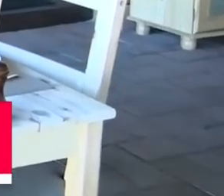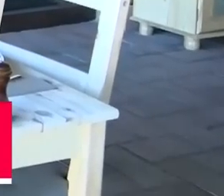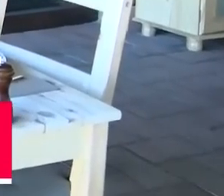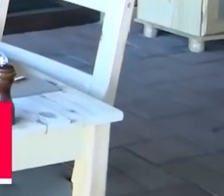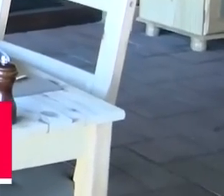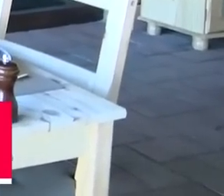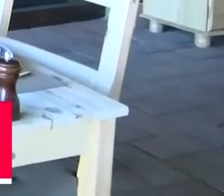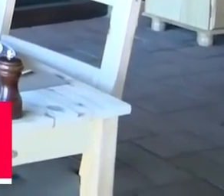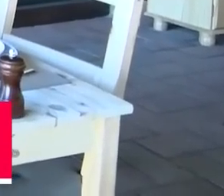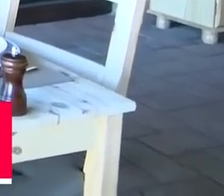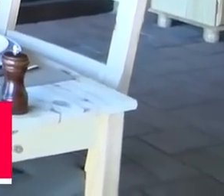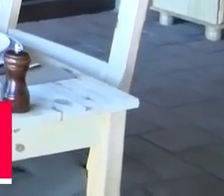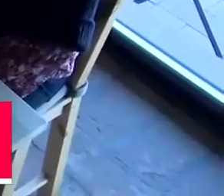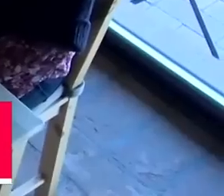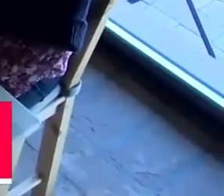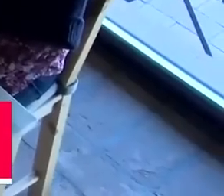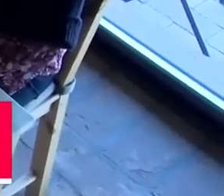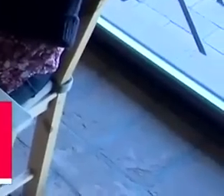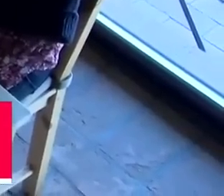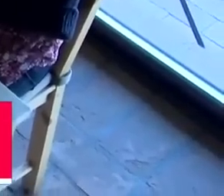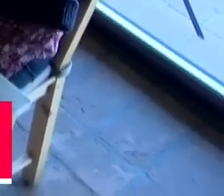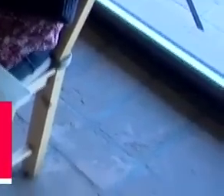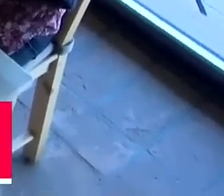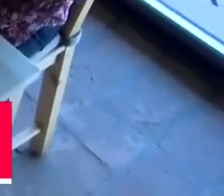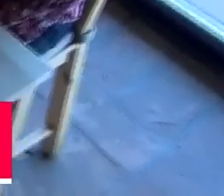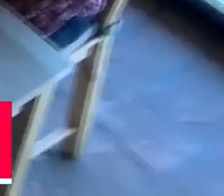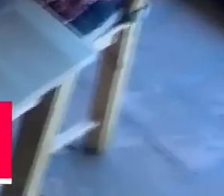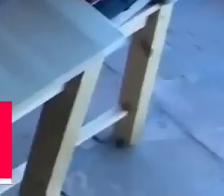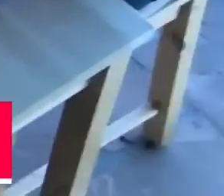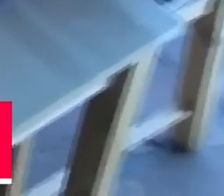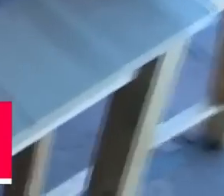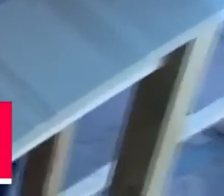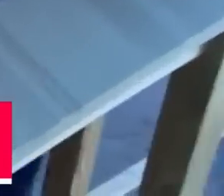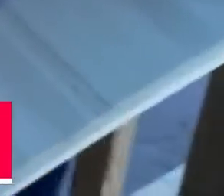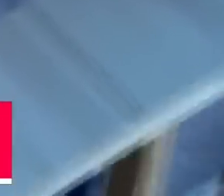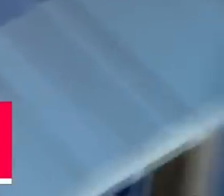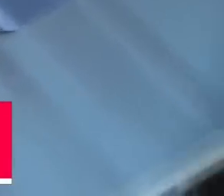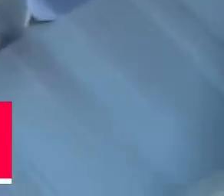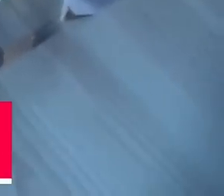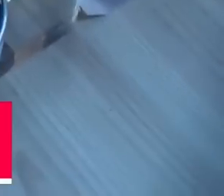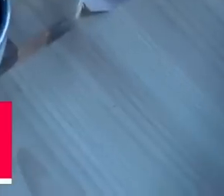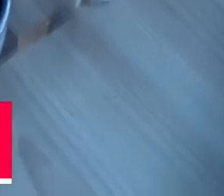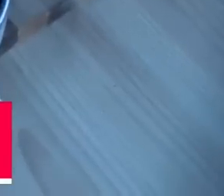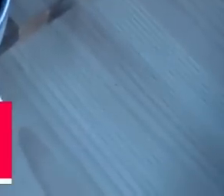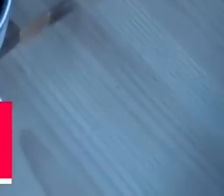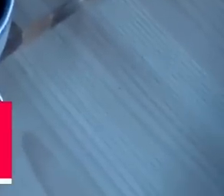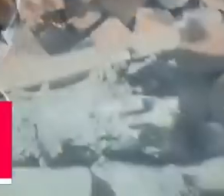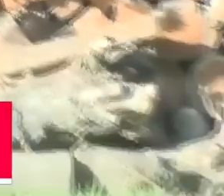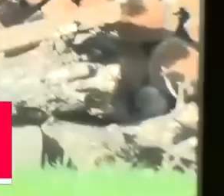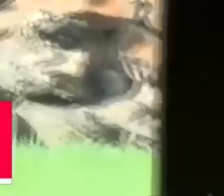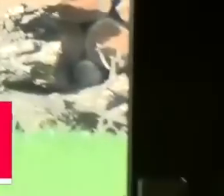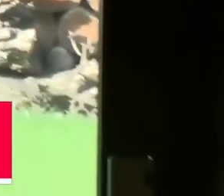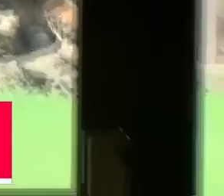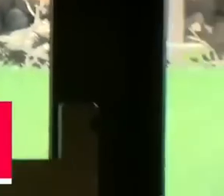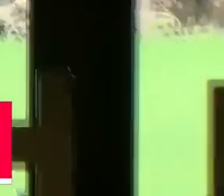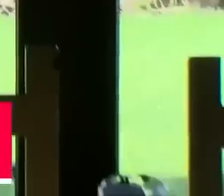Cine trece prin satul brașovean Hărman nu va rămâne niciodată nemâncat. Deși aici nu există un restaurant, oricine